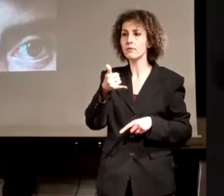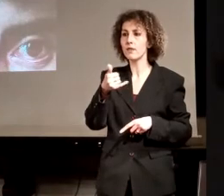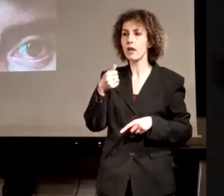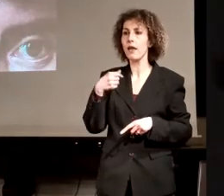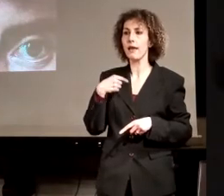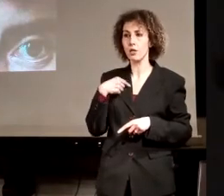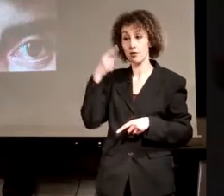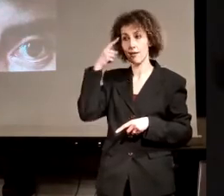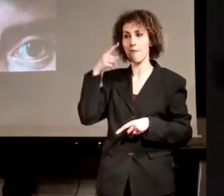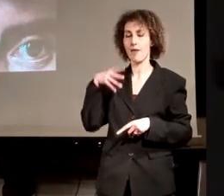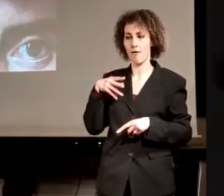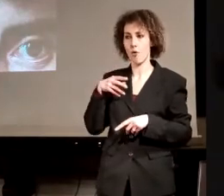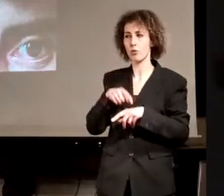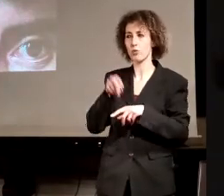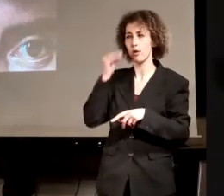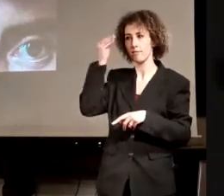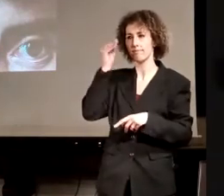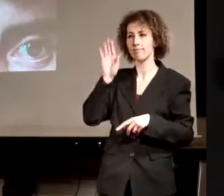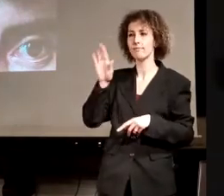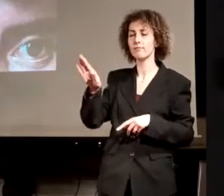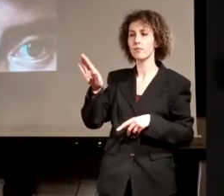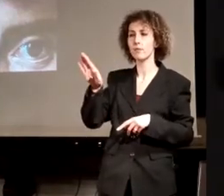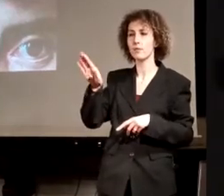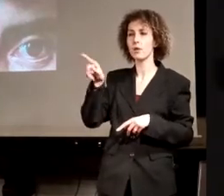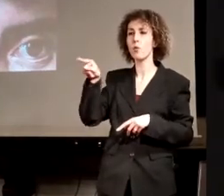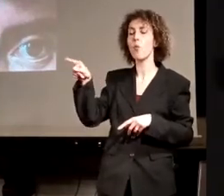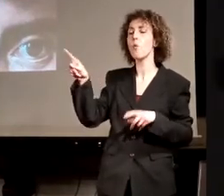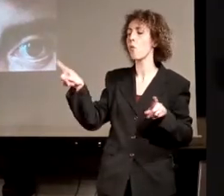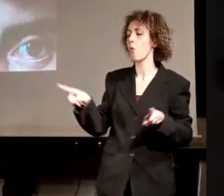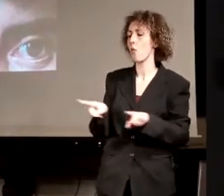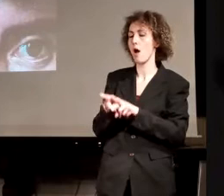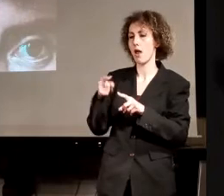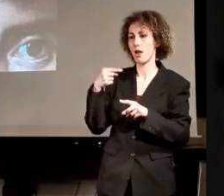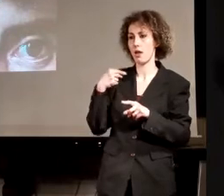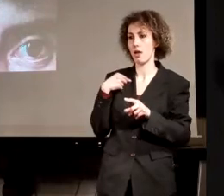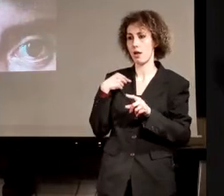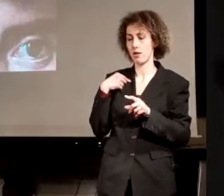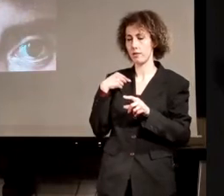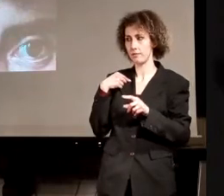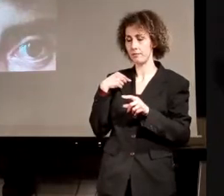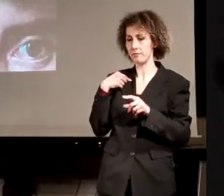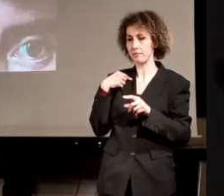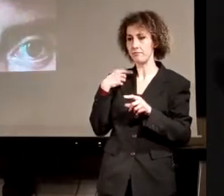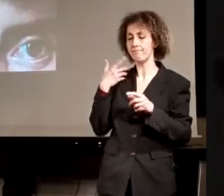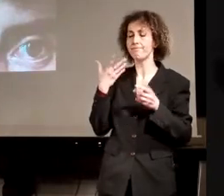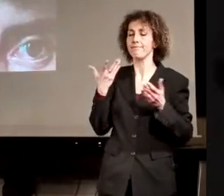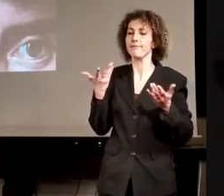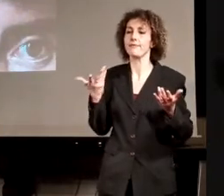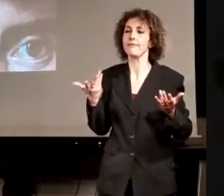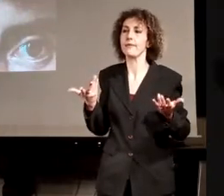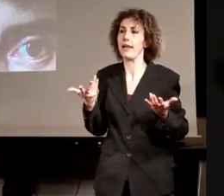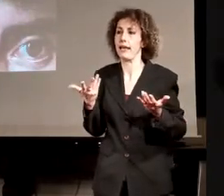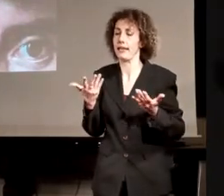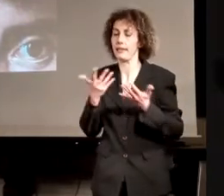sapevo cosa gli passava per la mente come lui sapeva cosa passava per la mia scartata comunque l'ipotesi